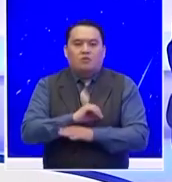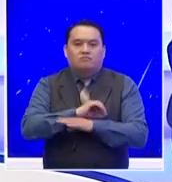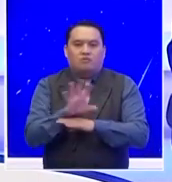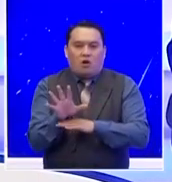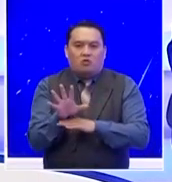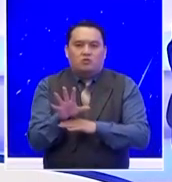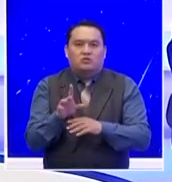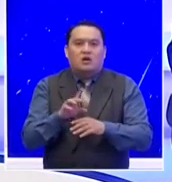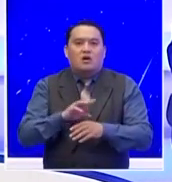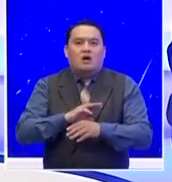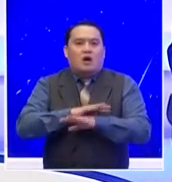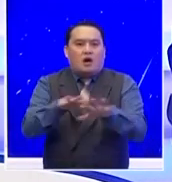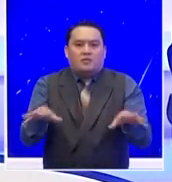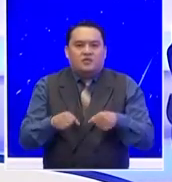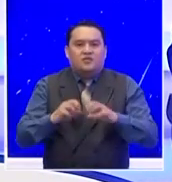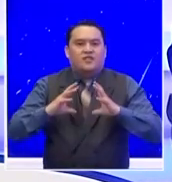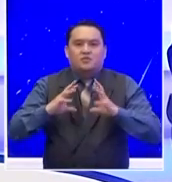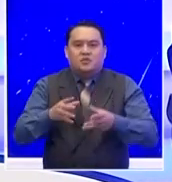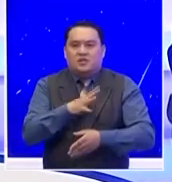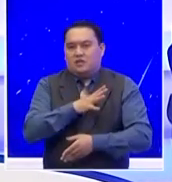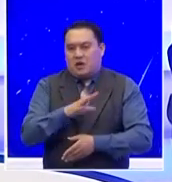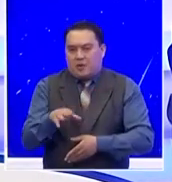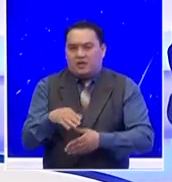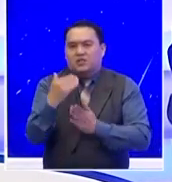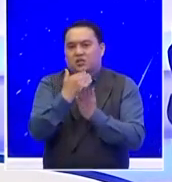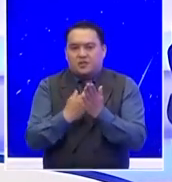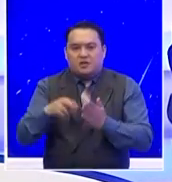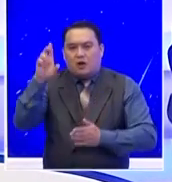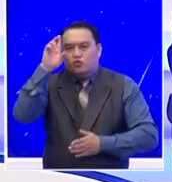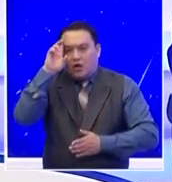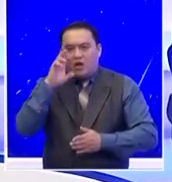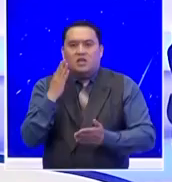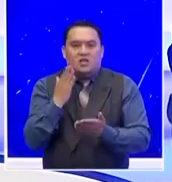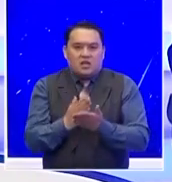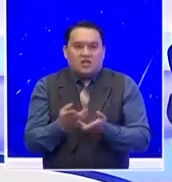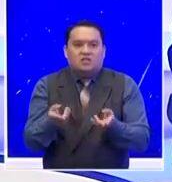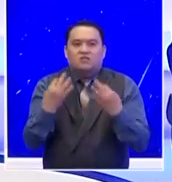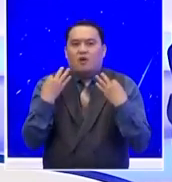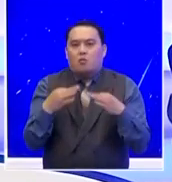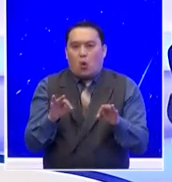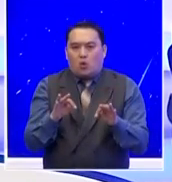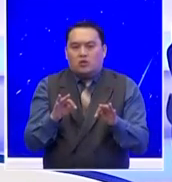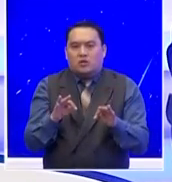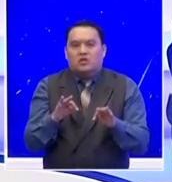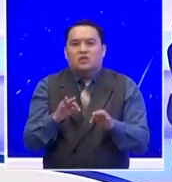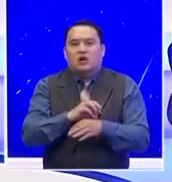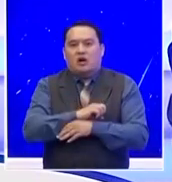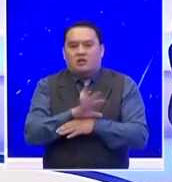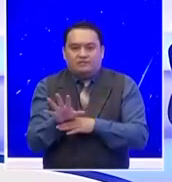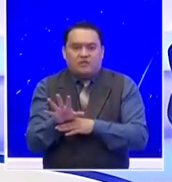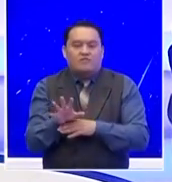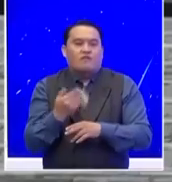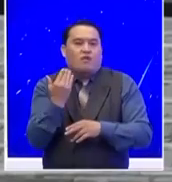Коронавирус еще не захватил весь мир. Газета Daily Mail составила список стран, которые все еще остаются свободными от COVID-19.